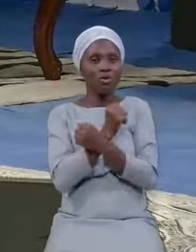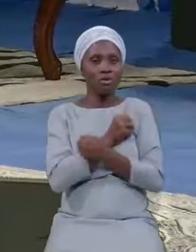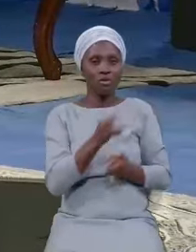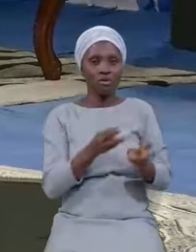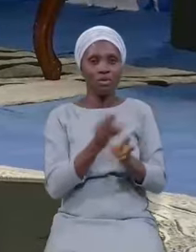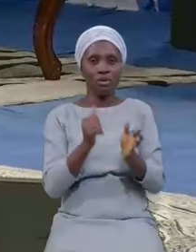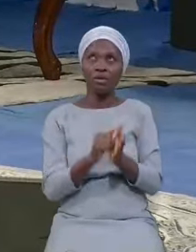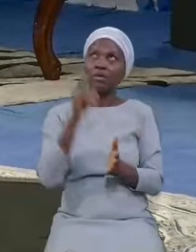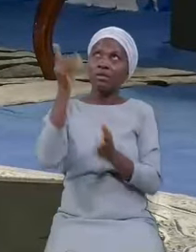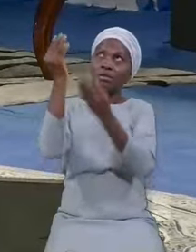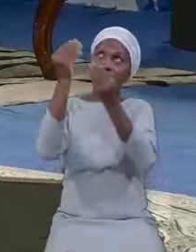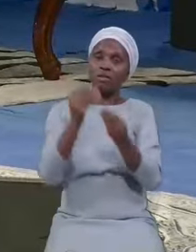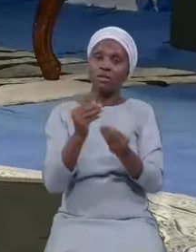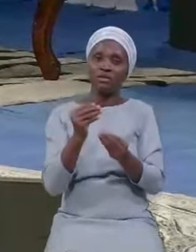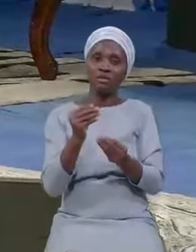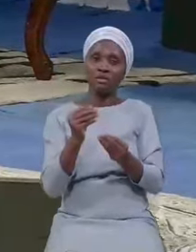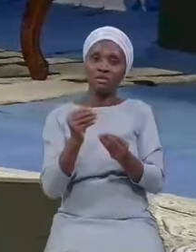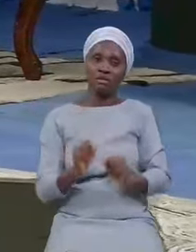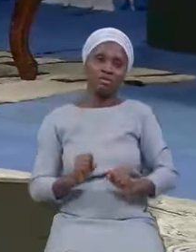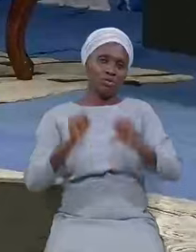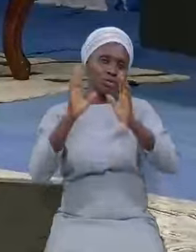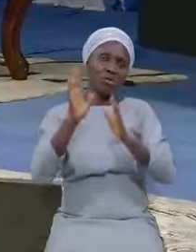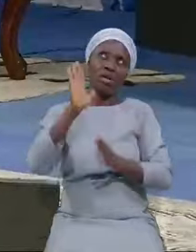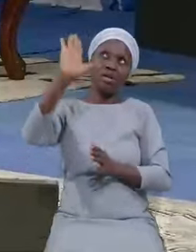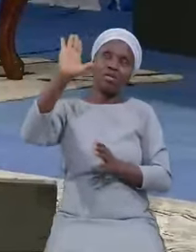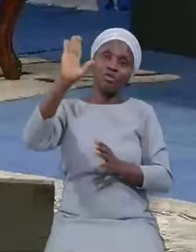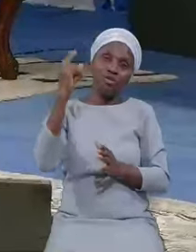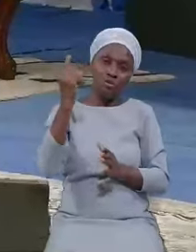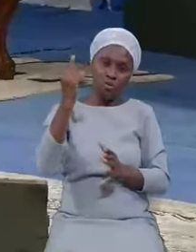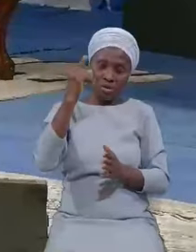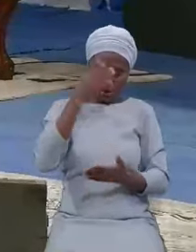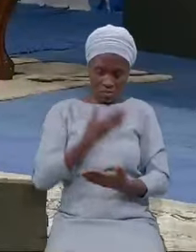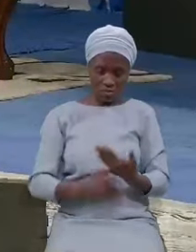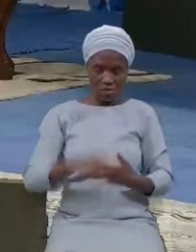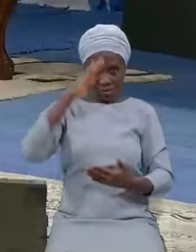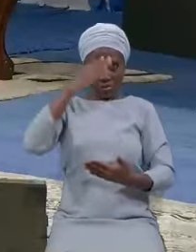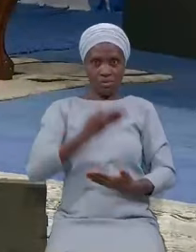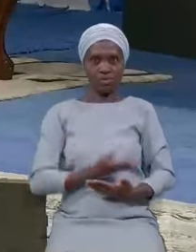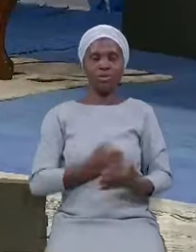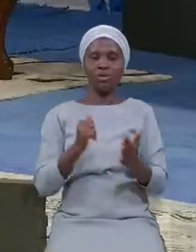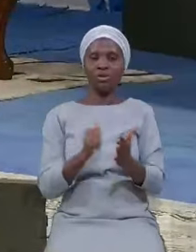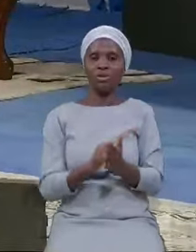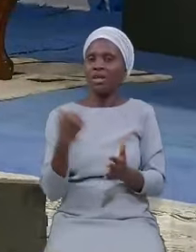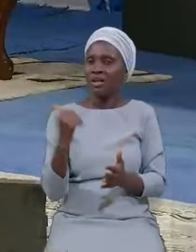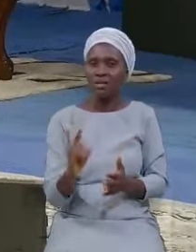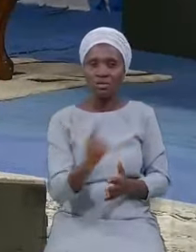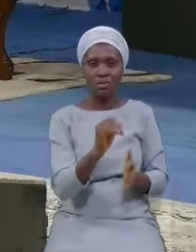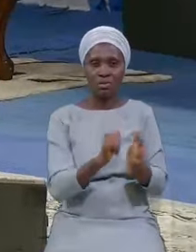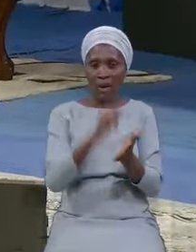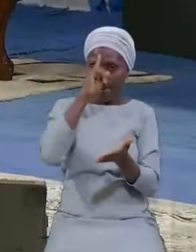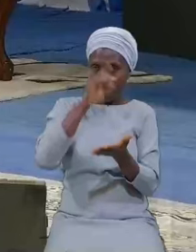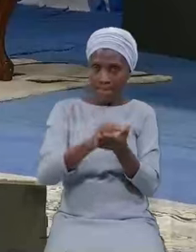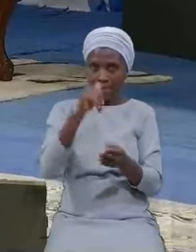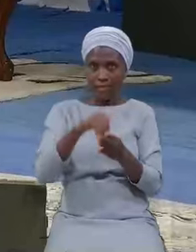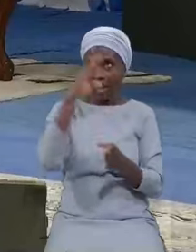unique, afin que quiconque croit en lui ne périsse point, mais